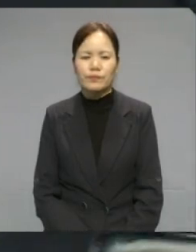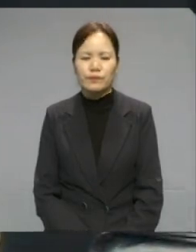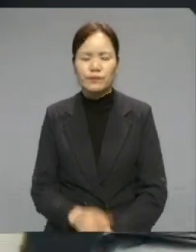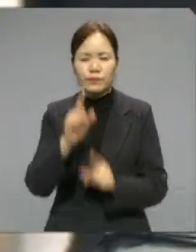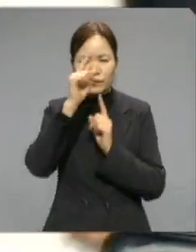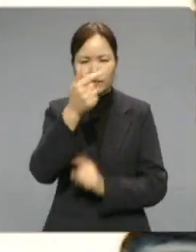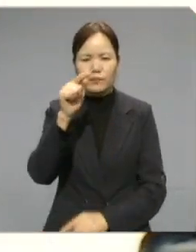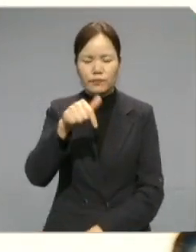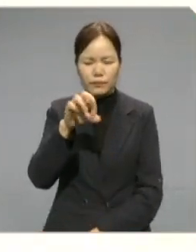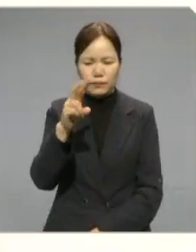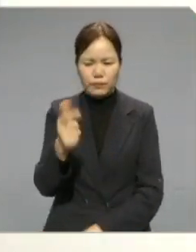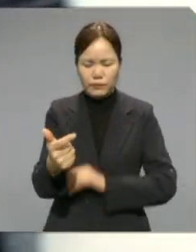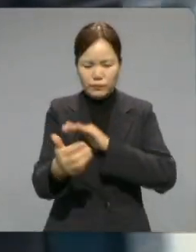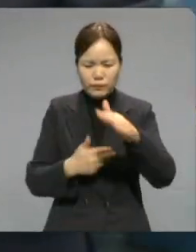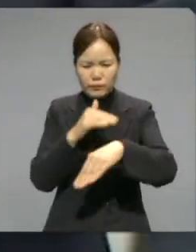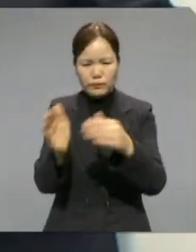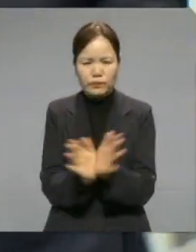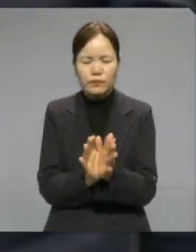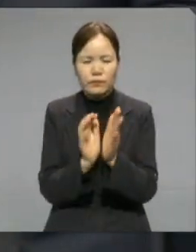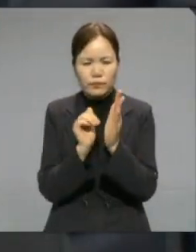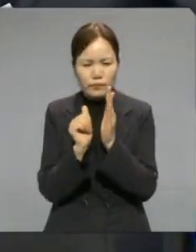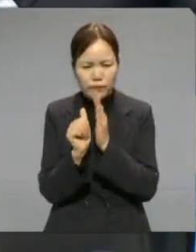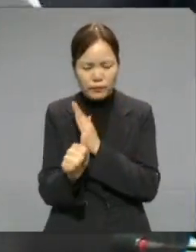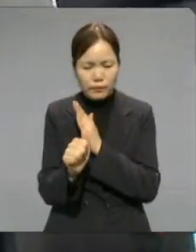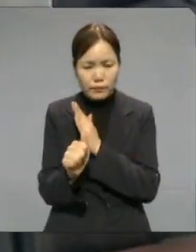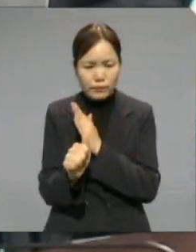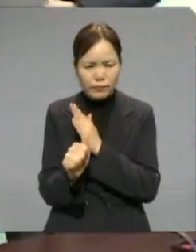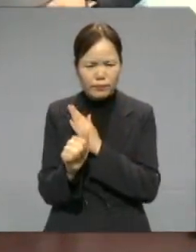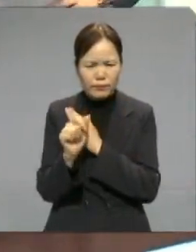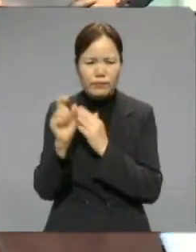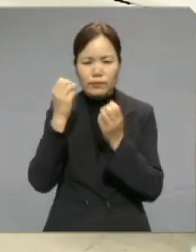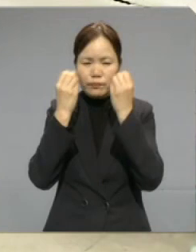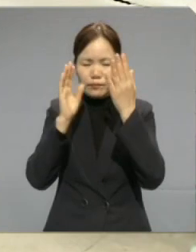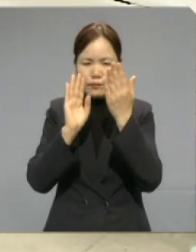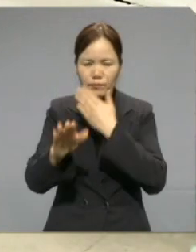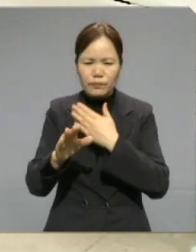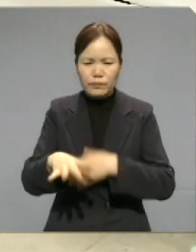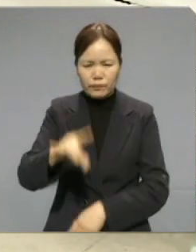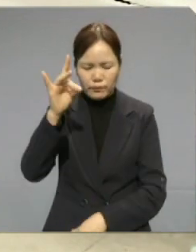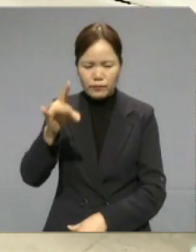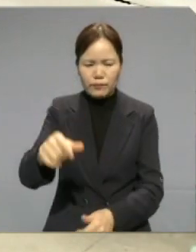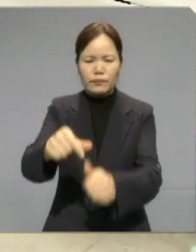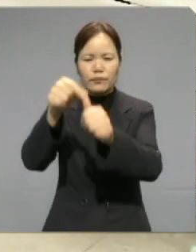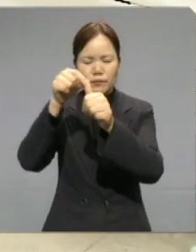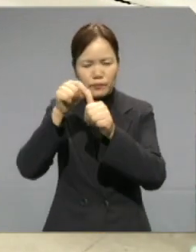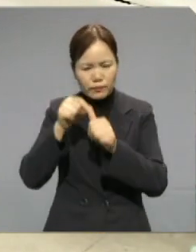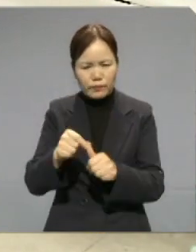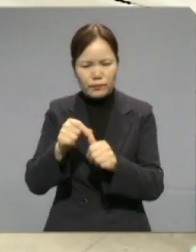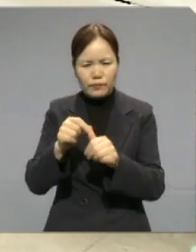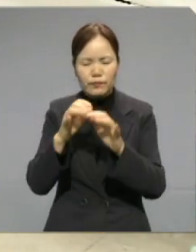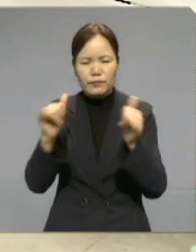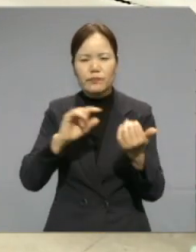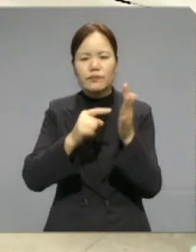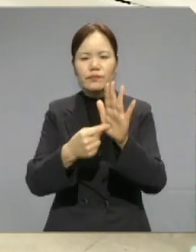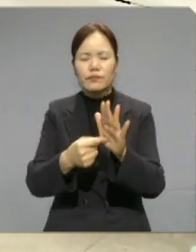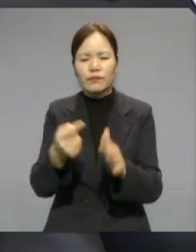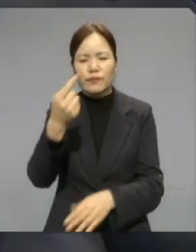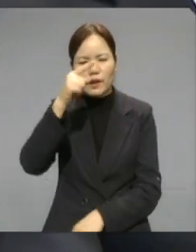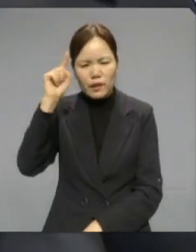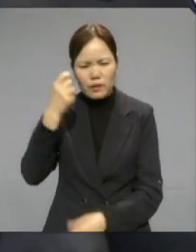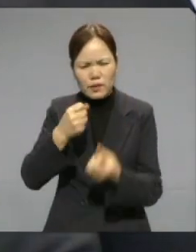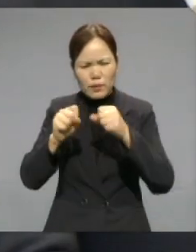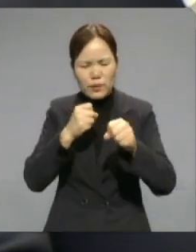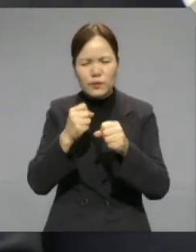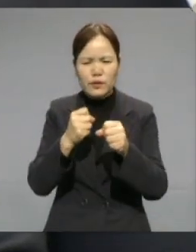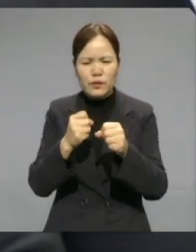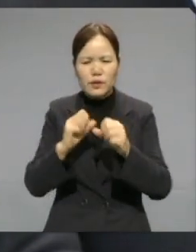학연 전 더불어민주당 대표가 주도하는 가칭 새로운 미래가 처음으로 영입된 청년인재 명단을 발표했습니다 러시아 무술